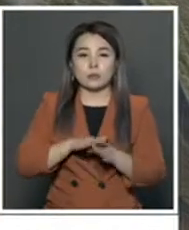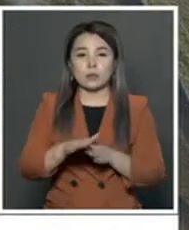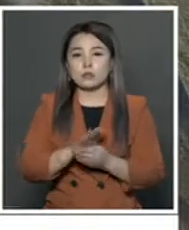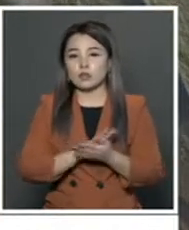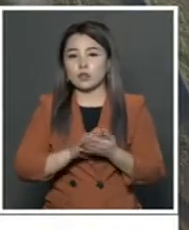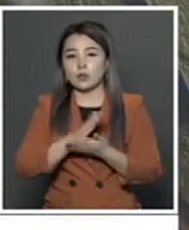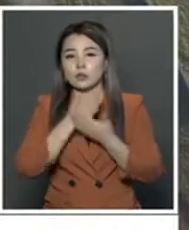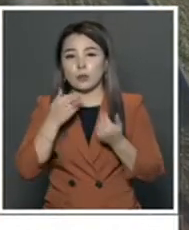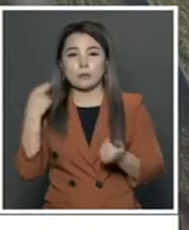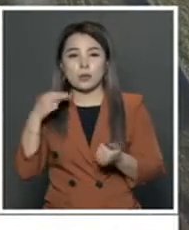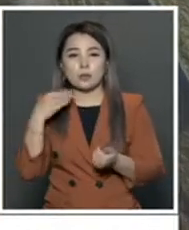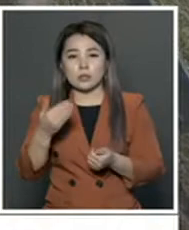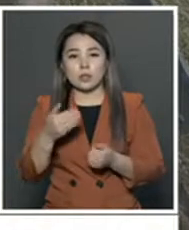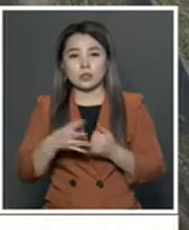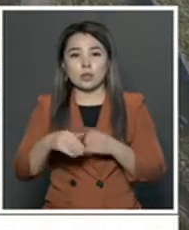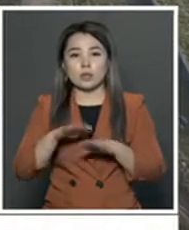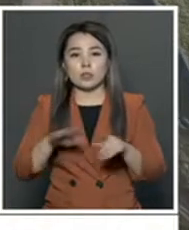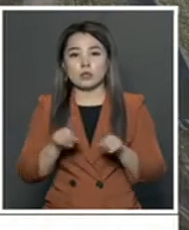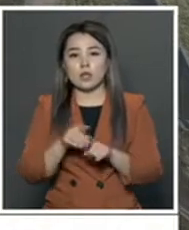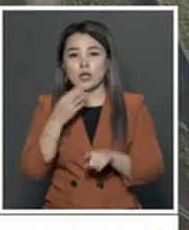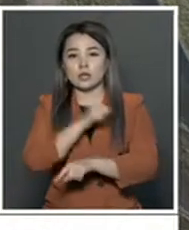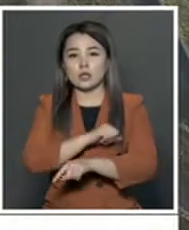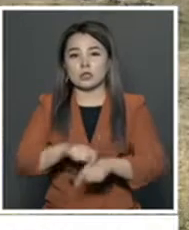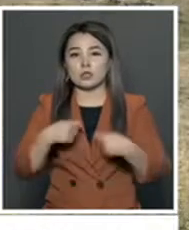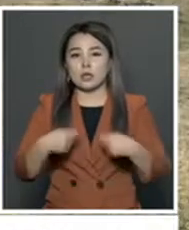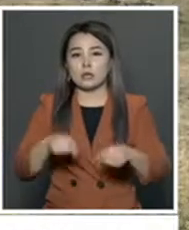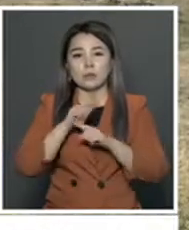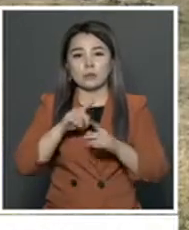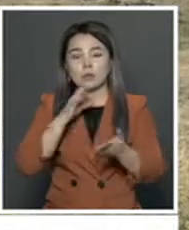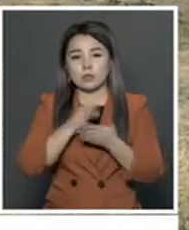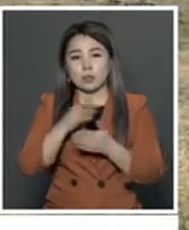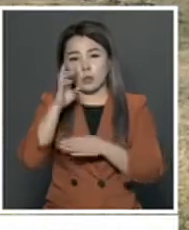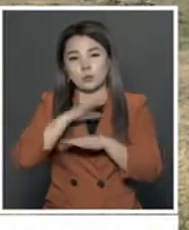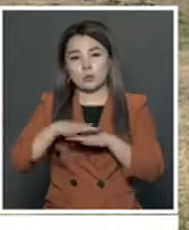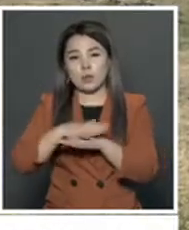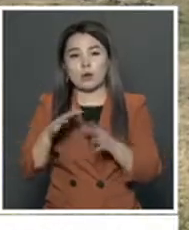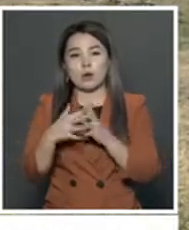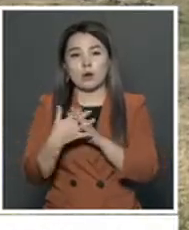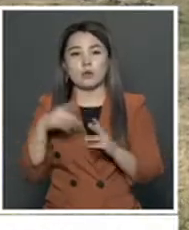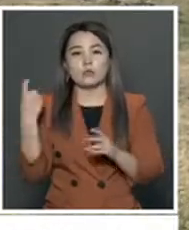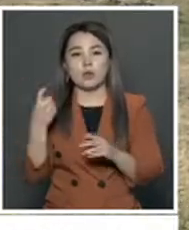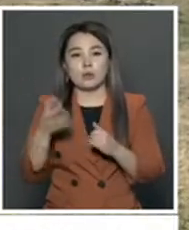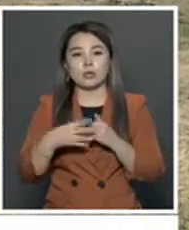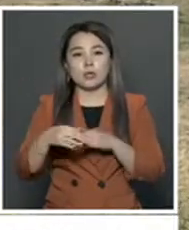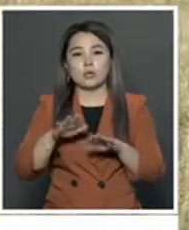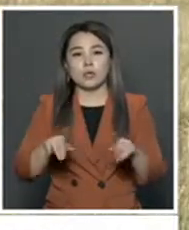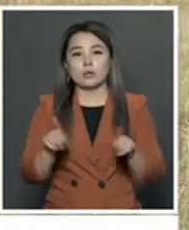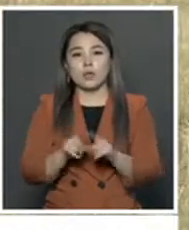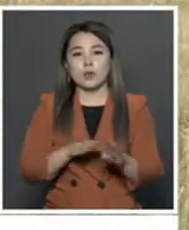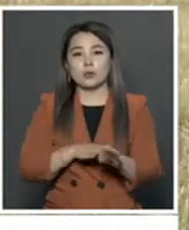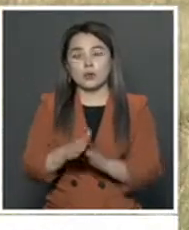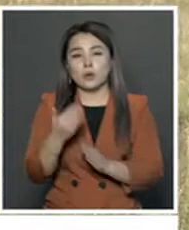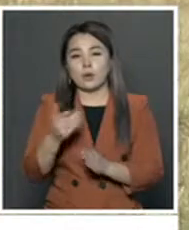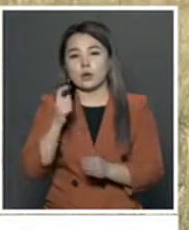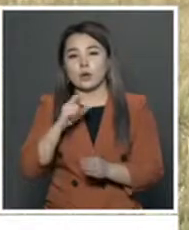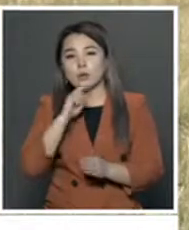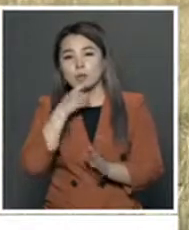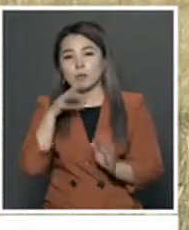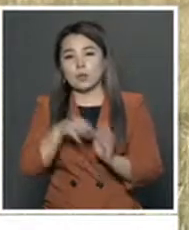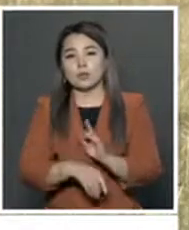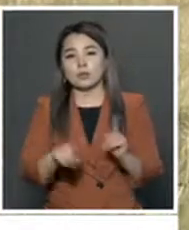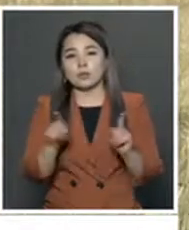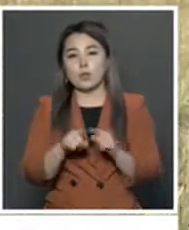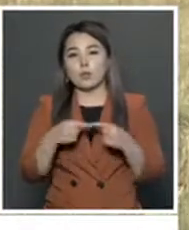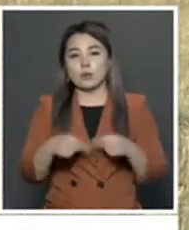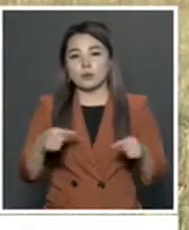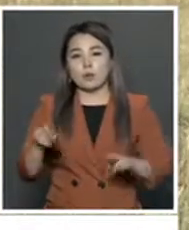Бұл ретте президенттің жер шетелдіктерге сатылмайды. Үкімет ауыл шаруашылығы жерлерін толыққанды экономикалық айдалымға енгізудің